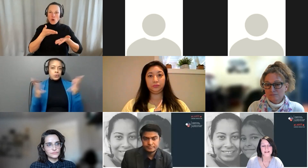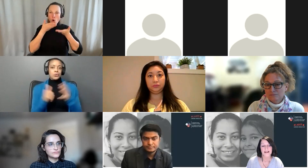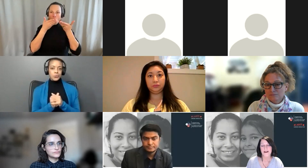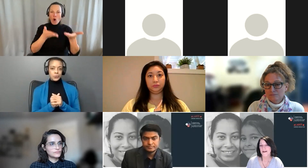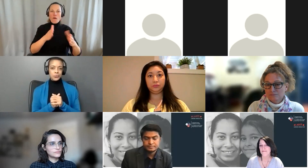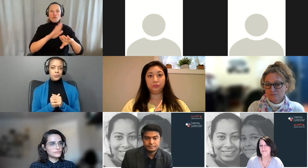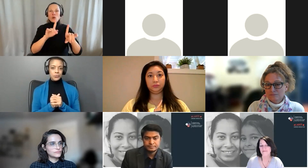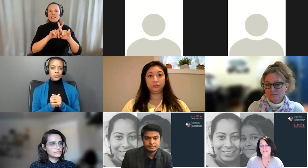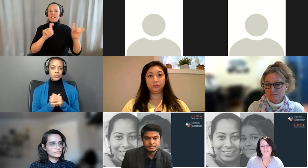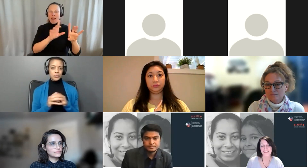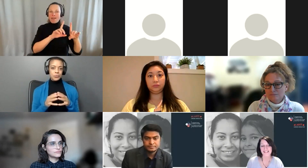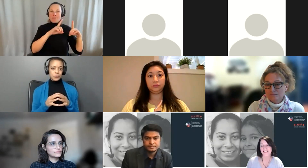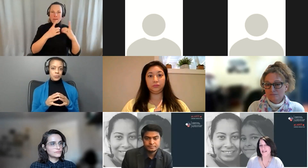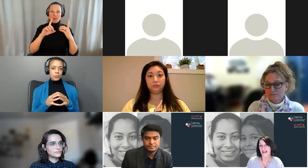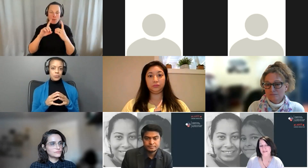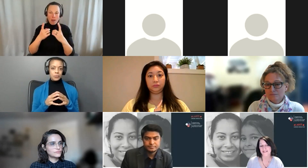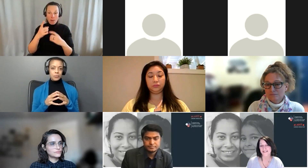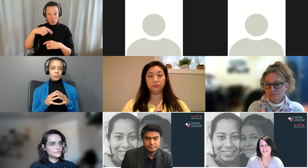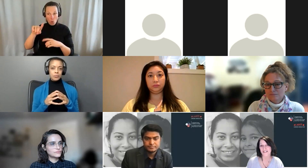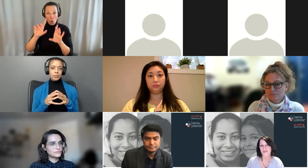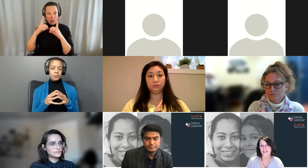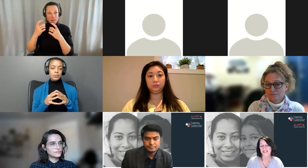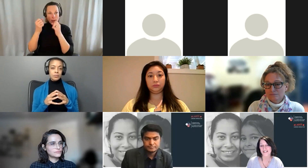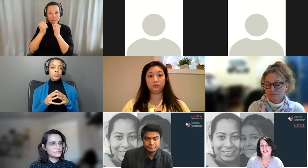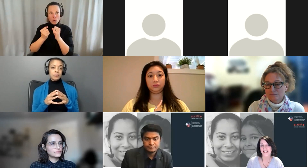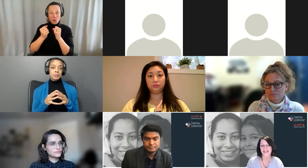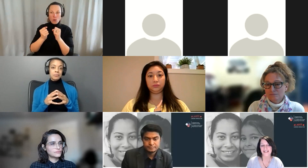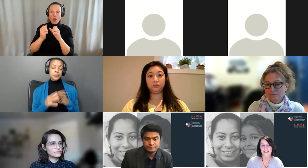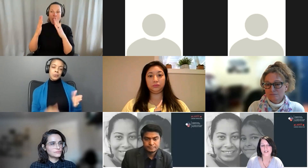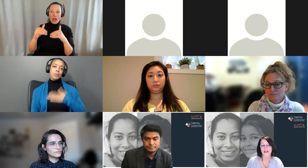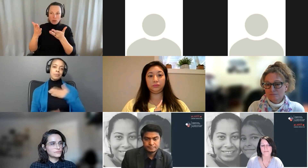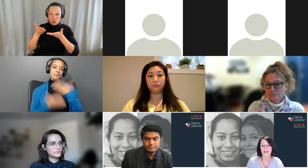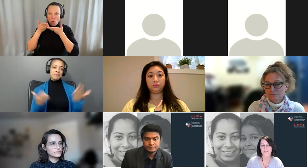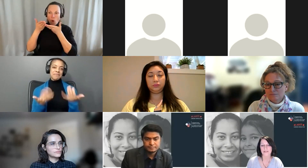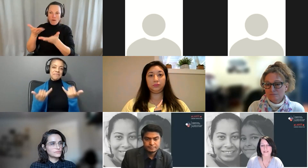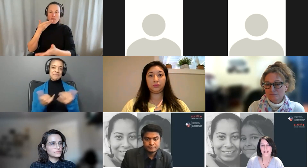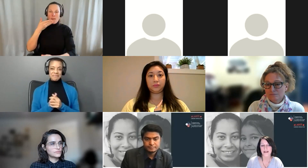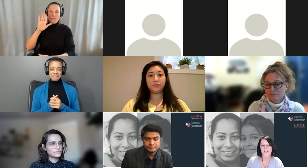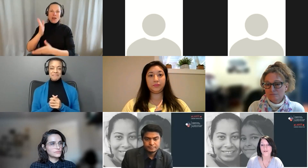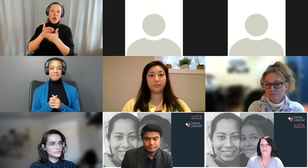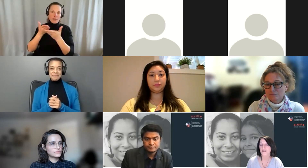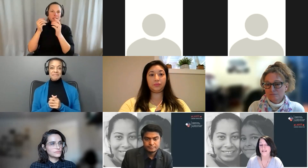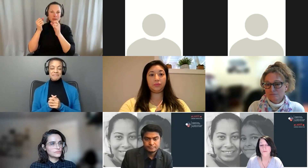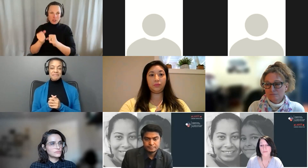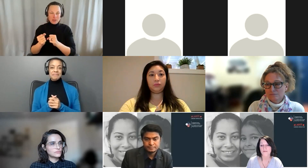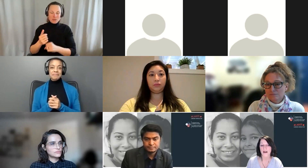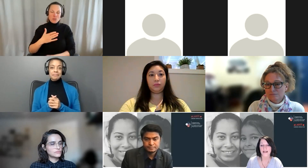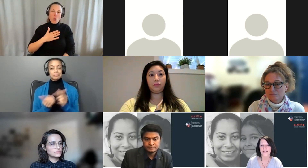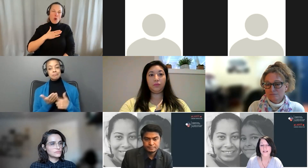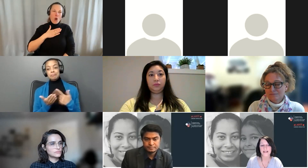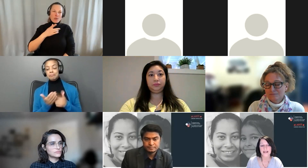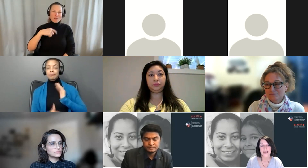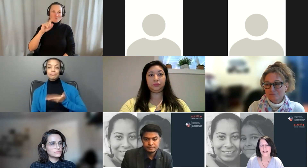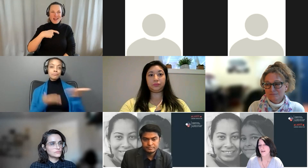qu'eux aussi puissent donner de meilleurs services. Et je suis très heureuse d'être ici, de vous voir